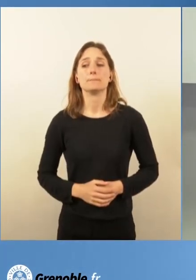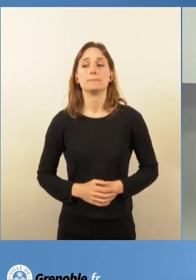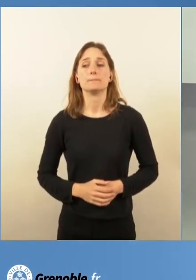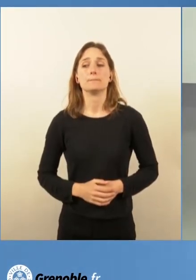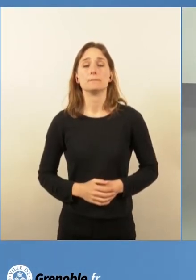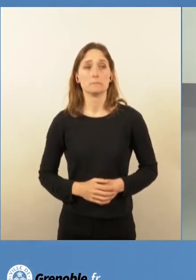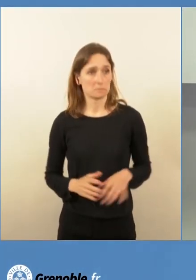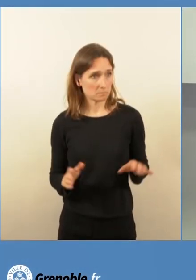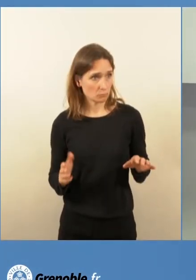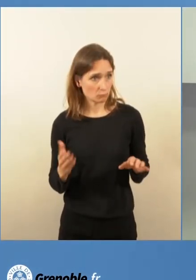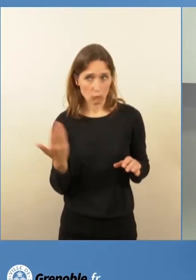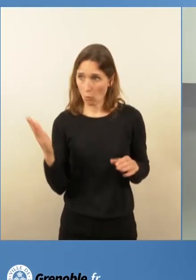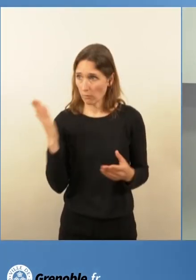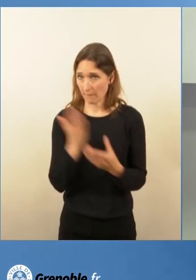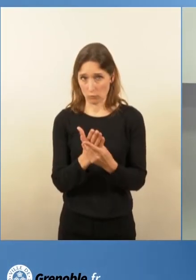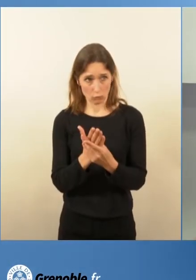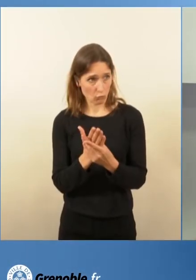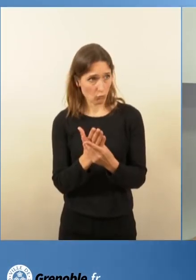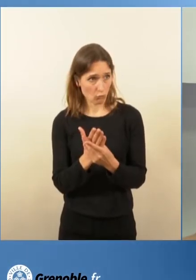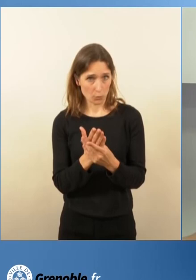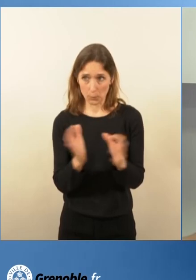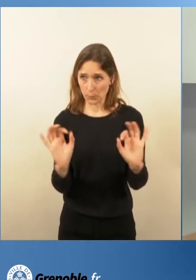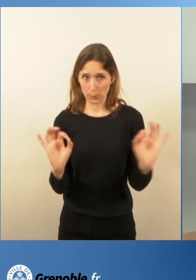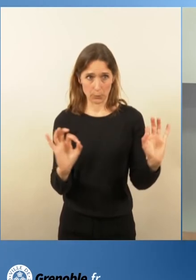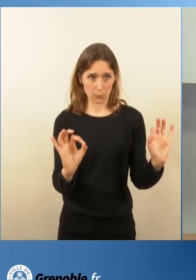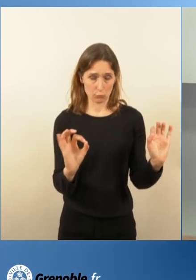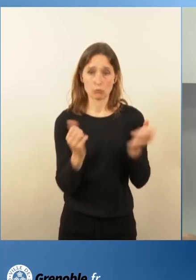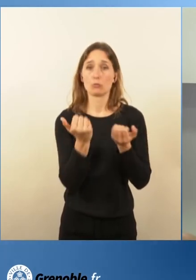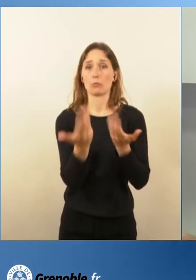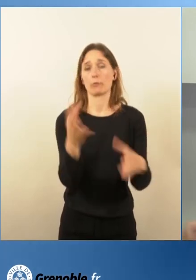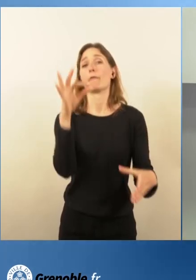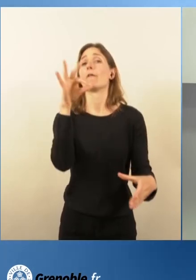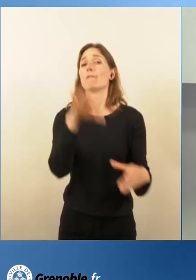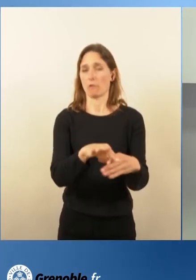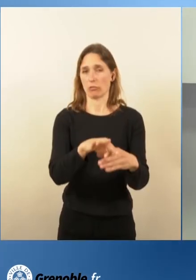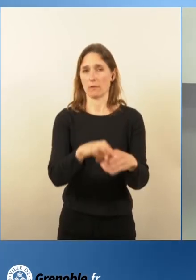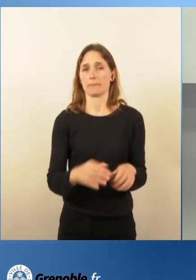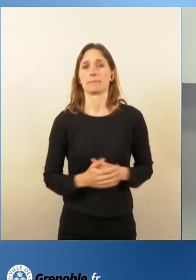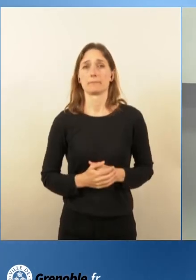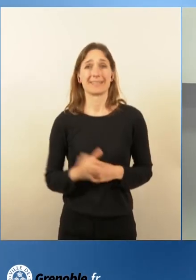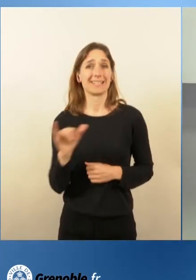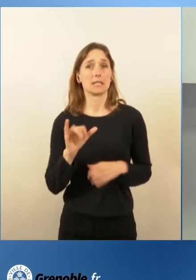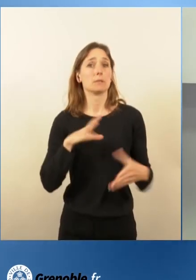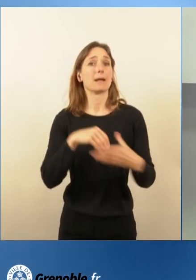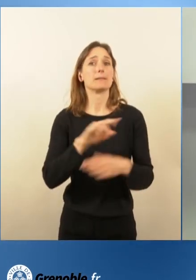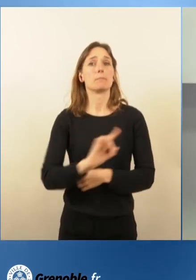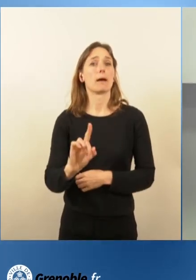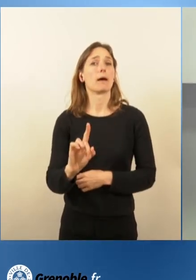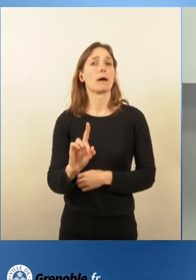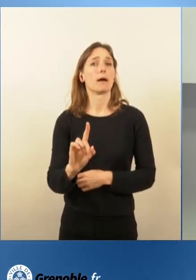s'il n'y a pas d'autres interventions je propose de passer aux voix pour cette délibération qui ne prend pas par vos votes